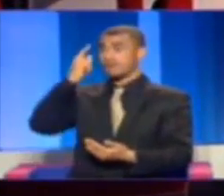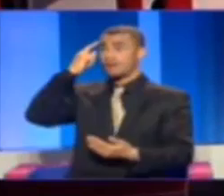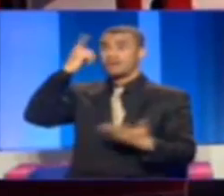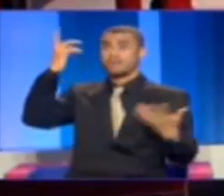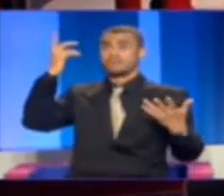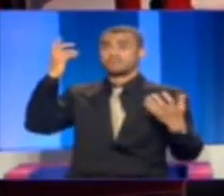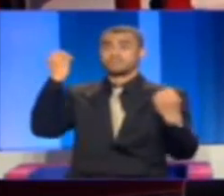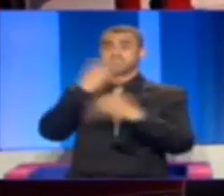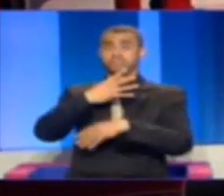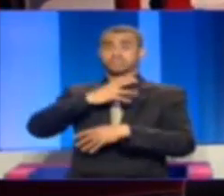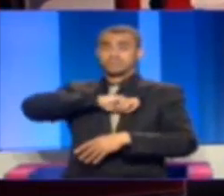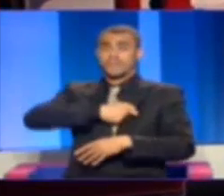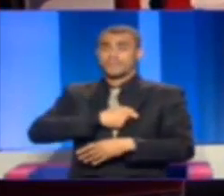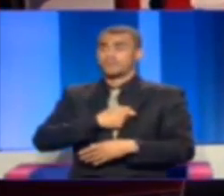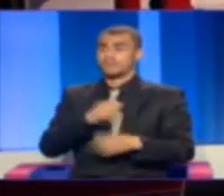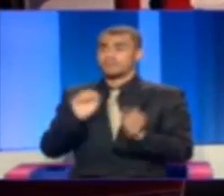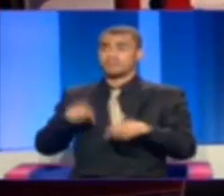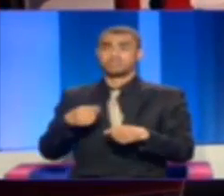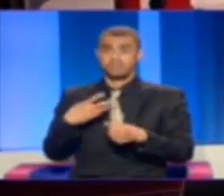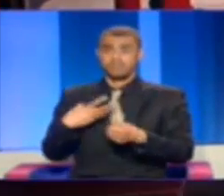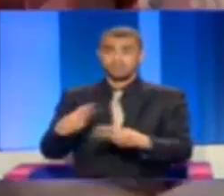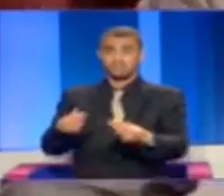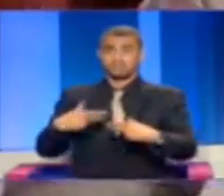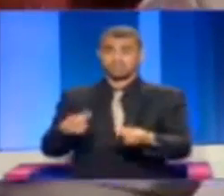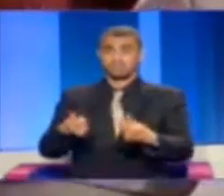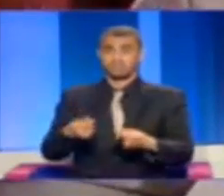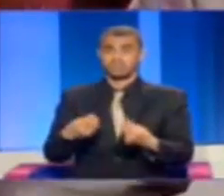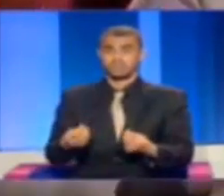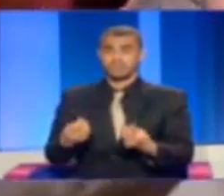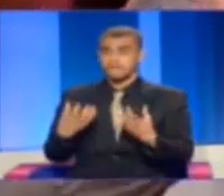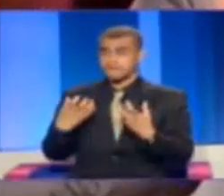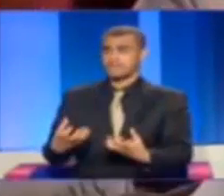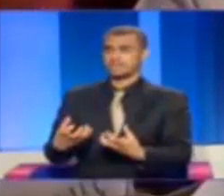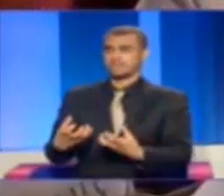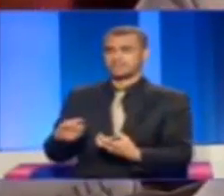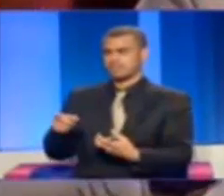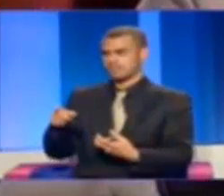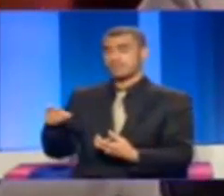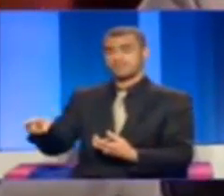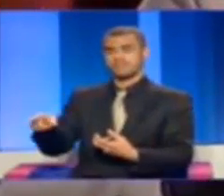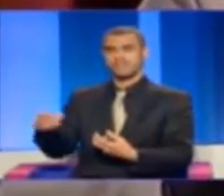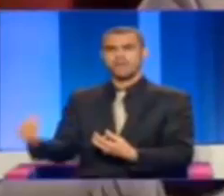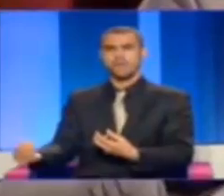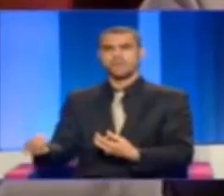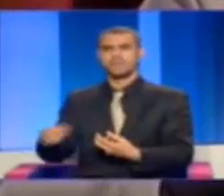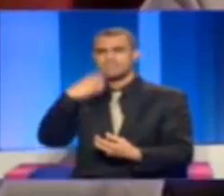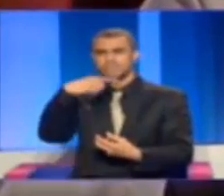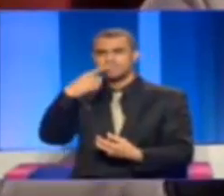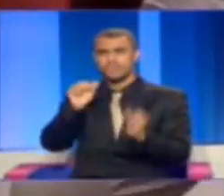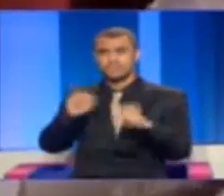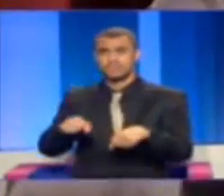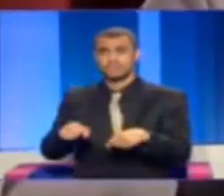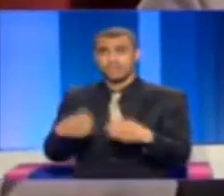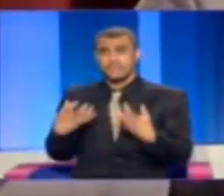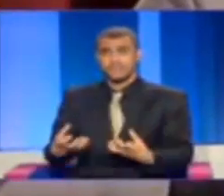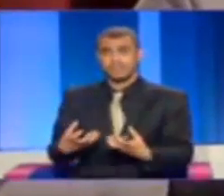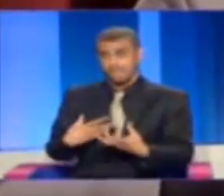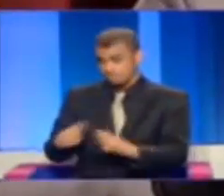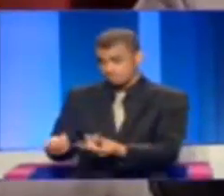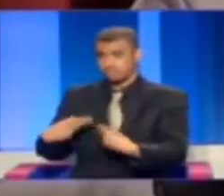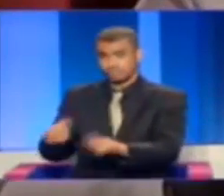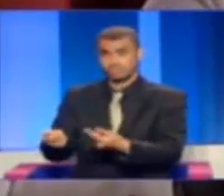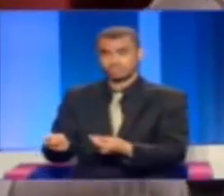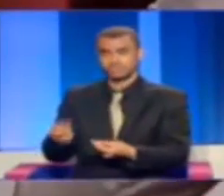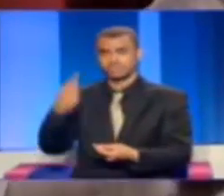انا مستعد بحوايجي على ولد الوليد غير الوليد يقول كلمه بابا. المشكل ان علاقه الطبيب كتوقف